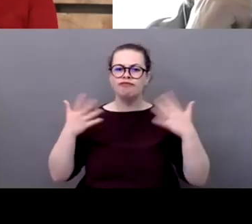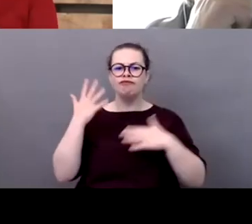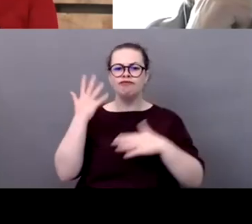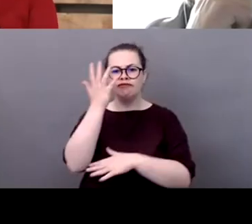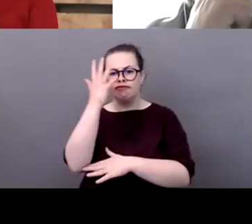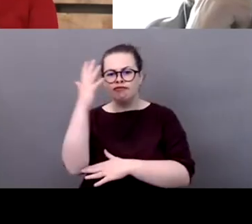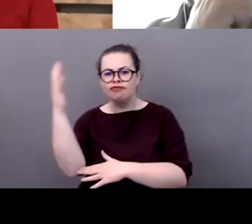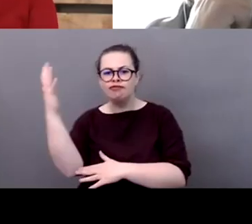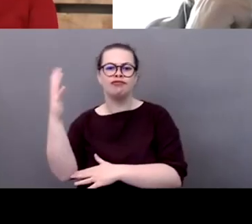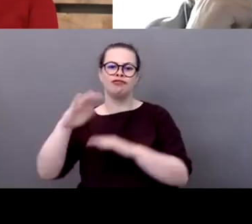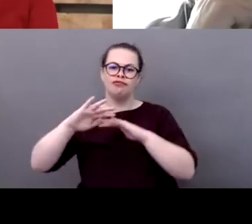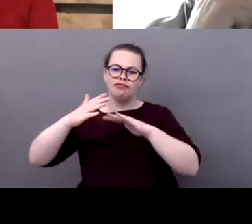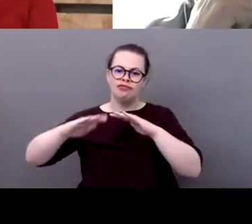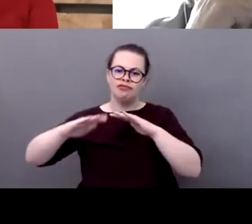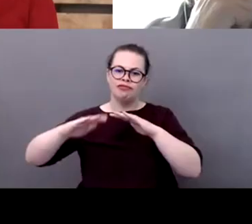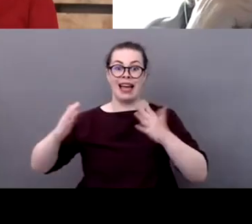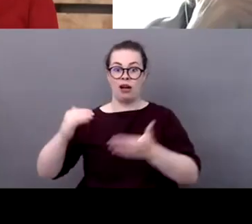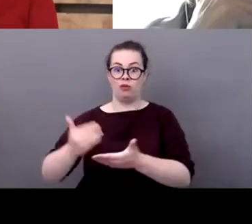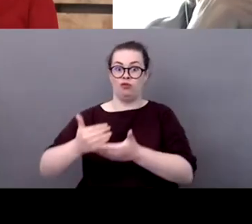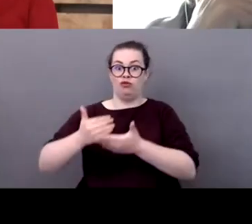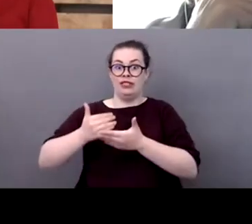Oui, je crois que c'est important aussi